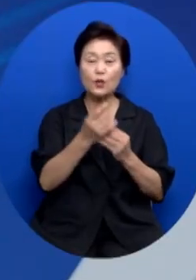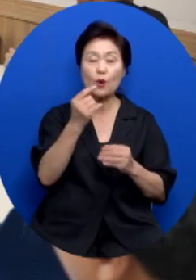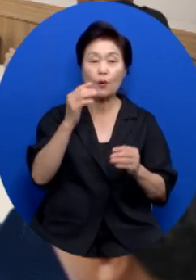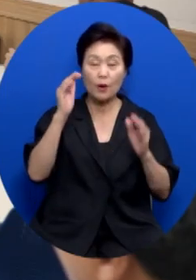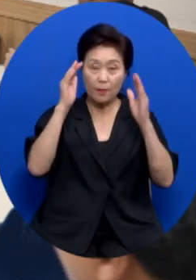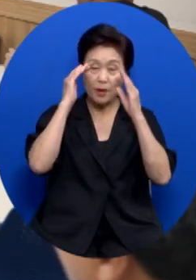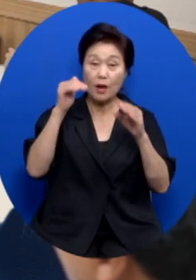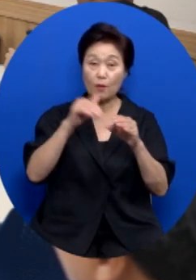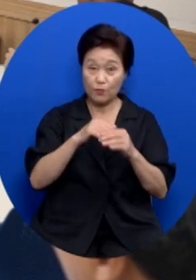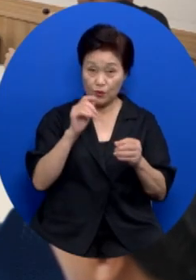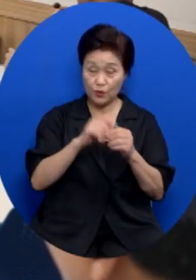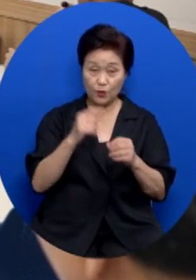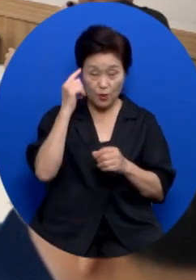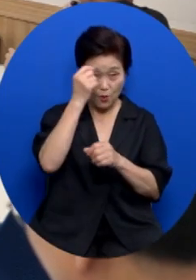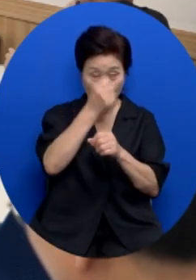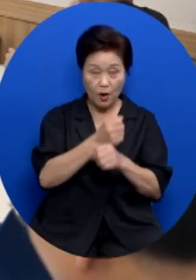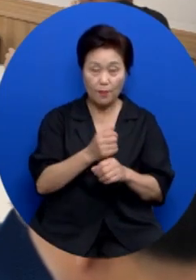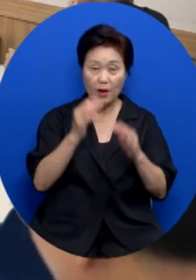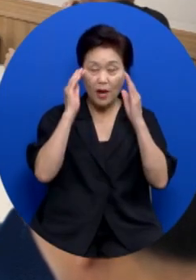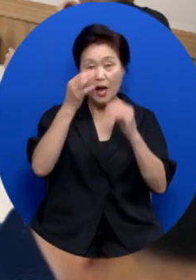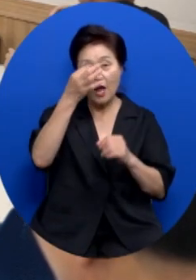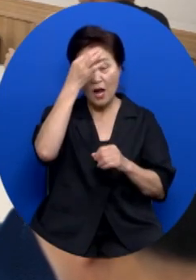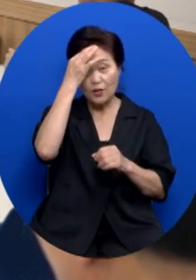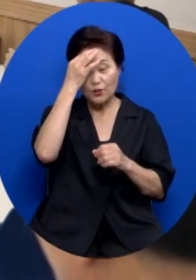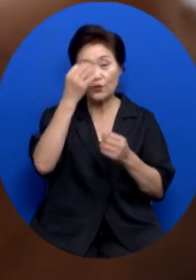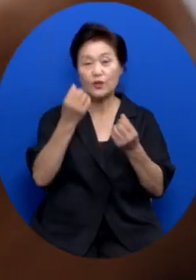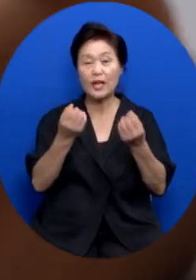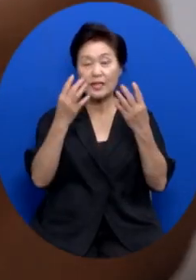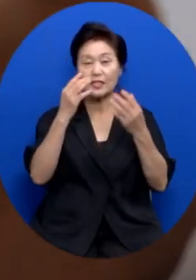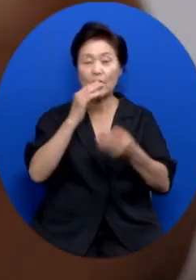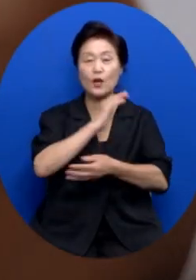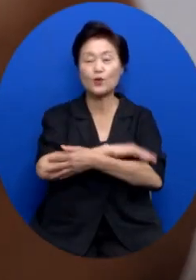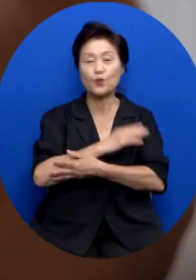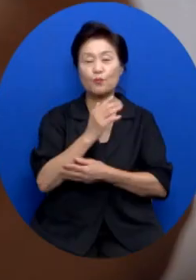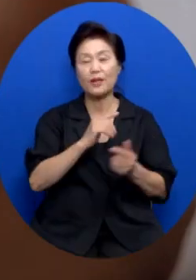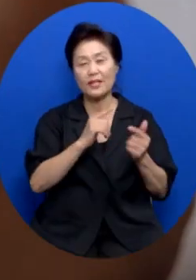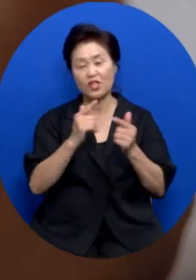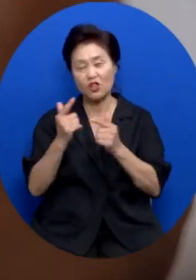통합학문적으로 연구하며 학술대회와 출판 등 다양한 사업을 펼치고 있습니다.